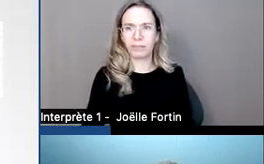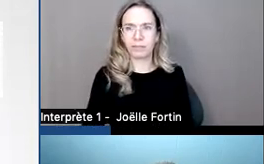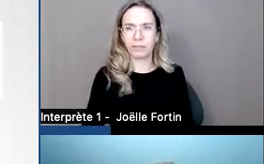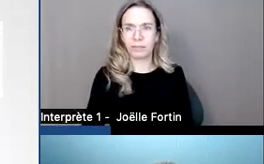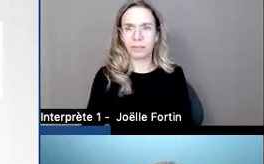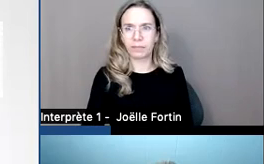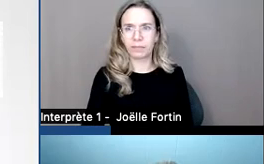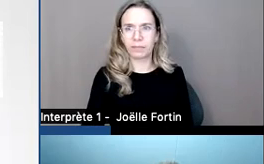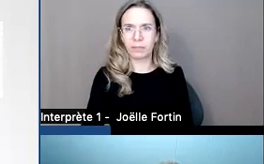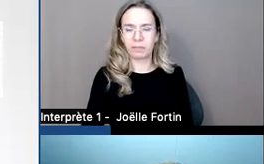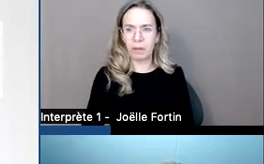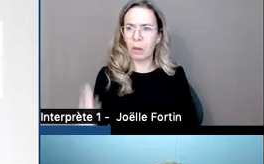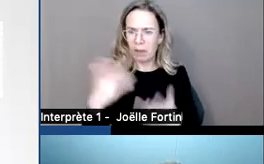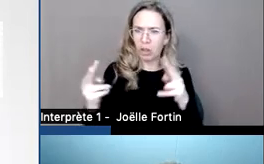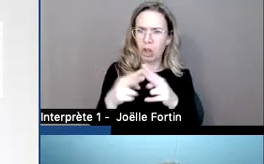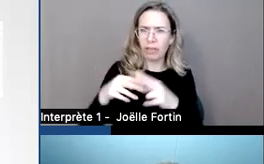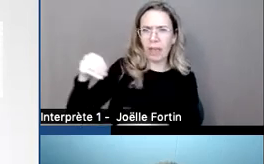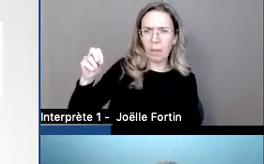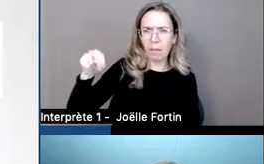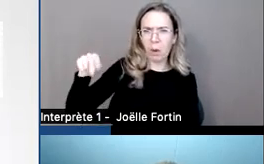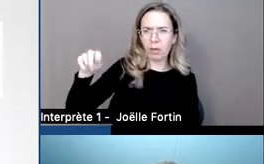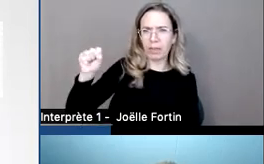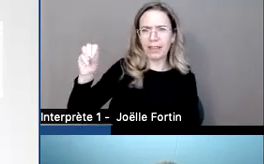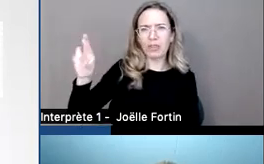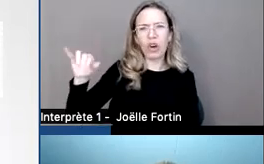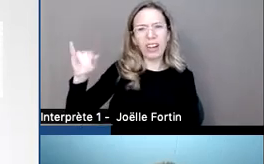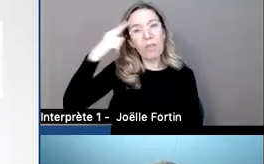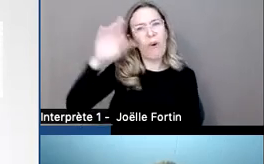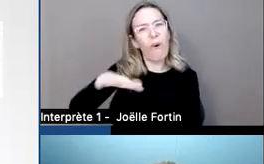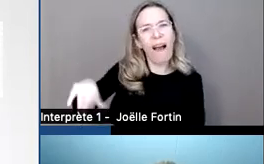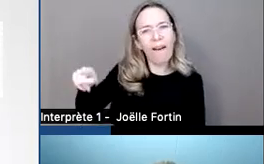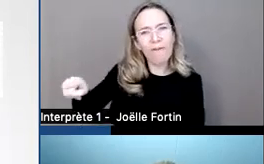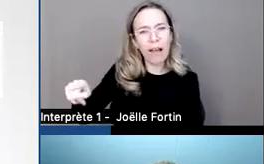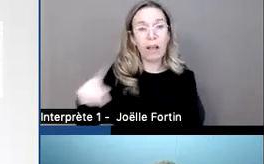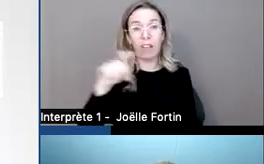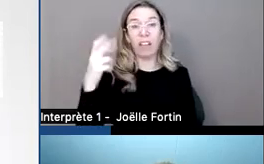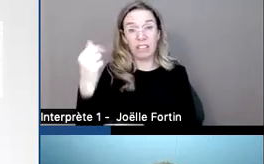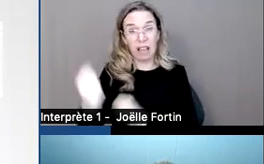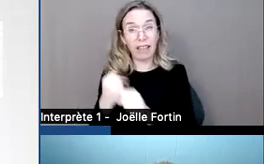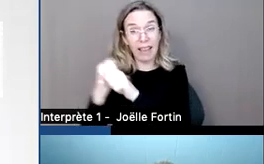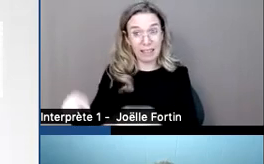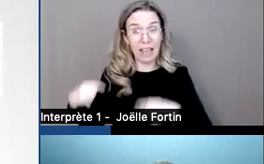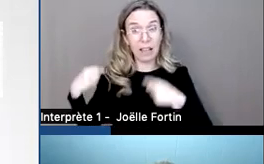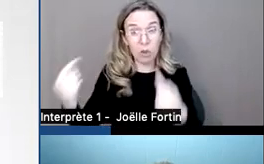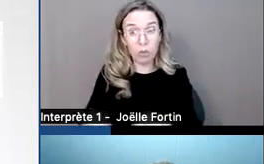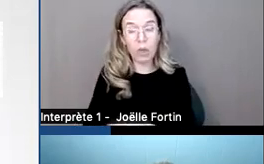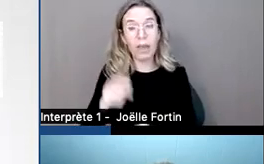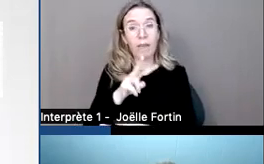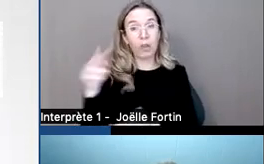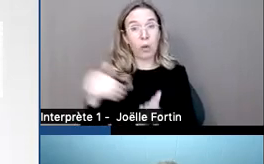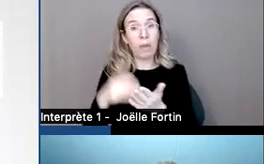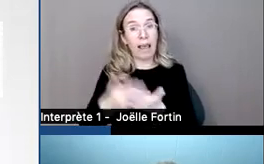Peut-être il y en a qui connaissent la méthode Montessori pour les enfants. Ça fait 113 ans, ça existe. Il y a 22 000 écoles dans le